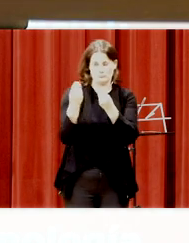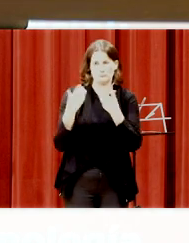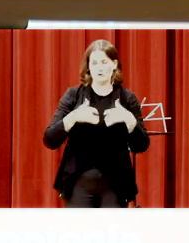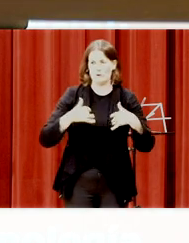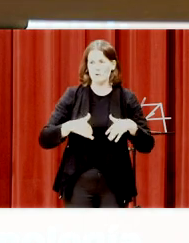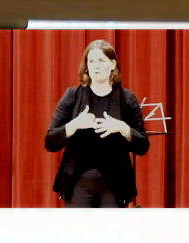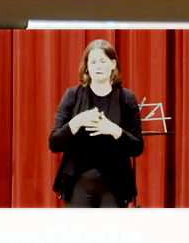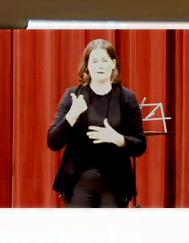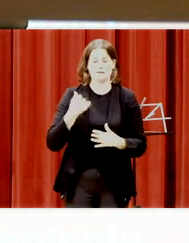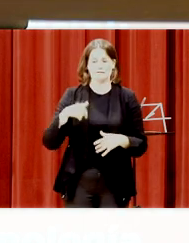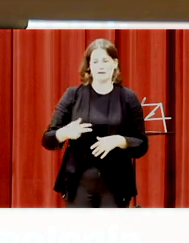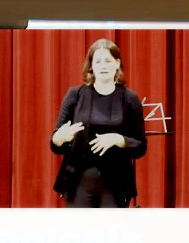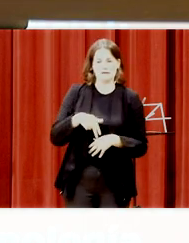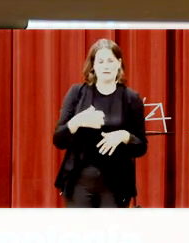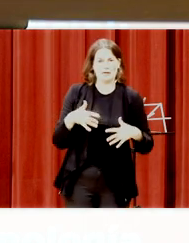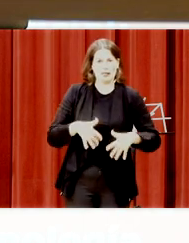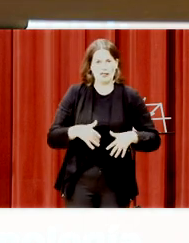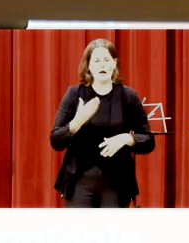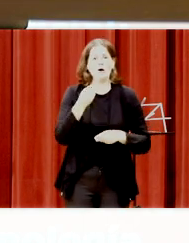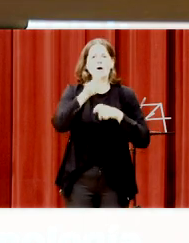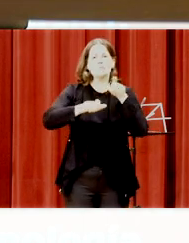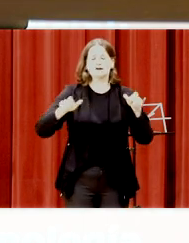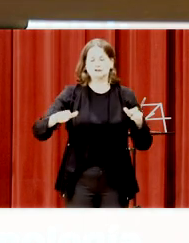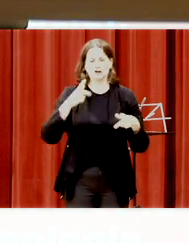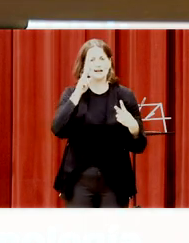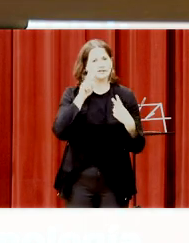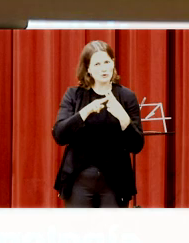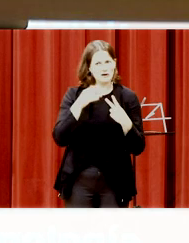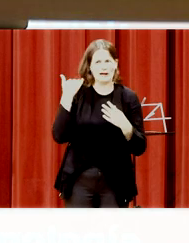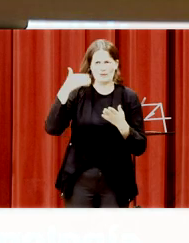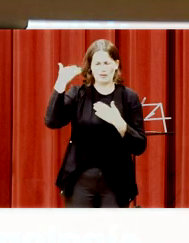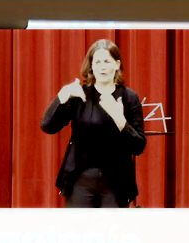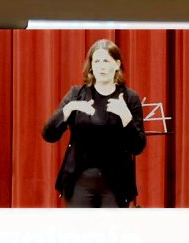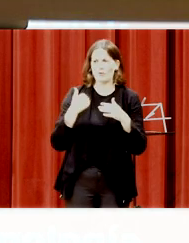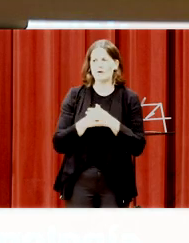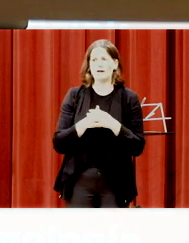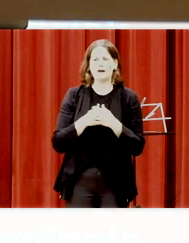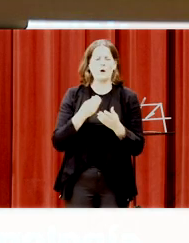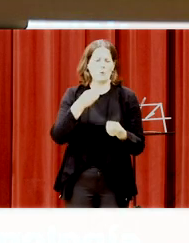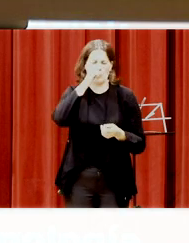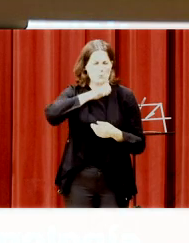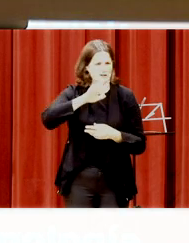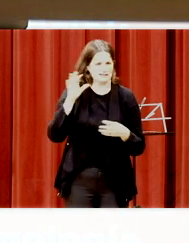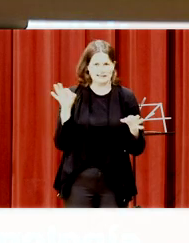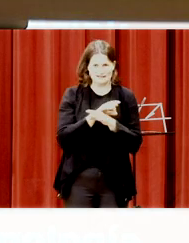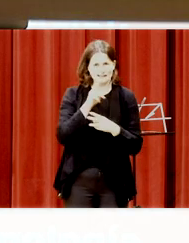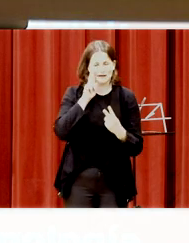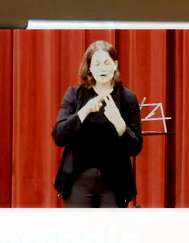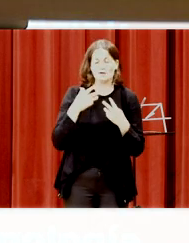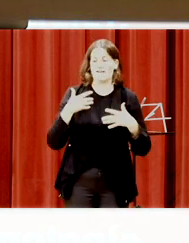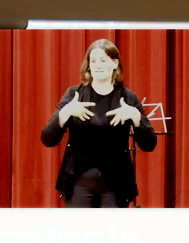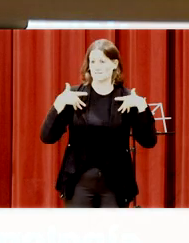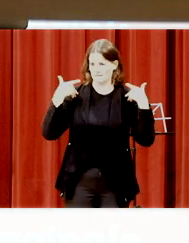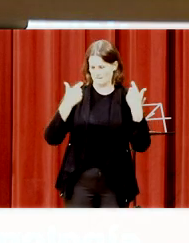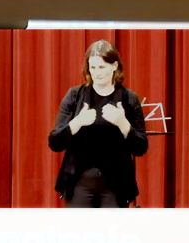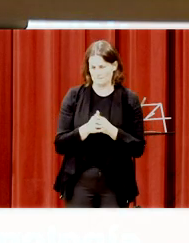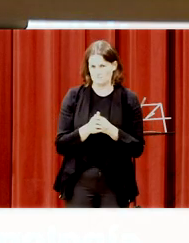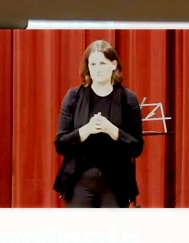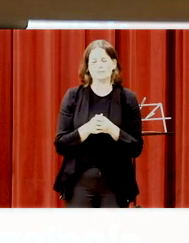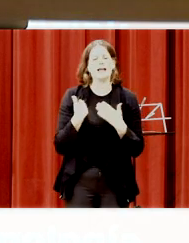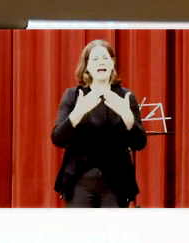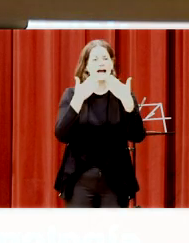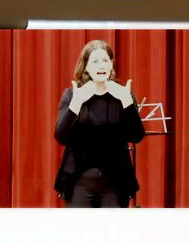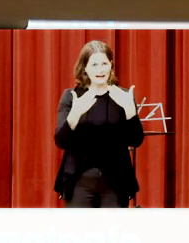molta il·lusió. Bueno, gràcies, rector, per convidar-me. I després està Marta, on està Marta? Que l'ha fet patir una